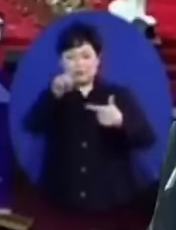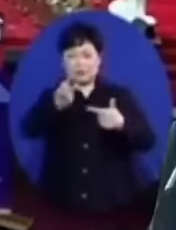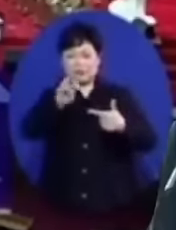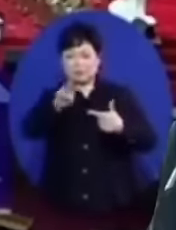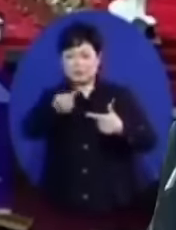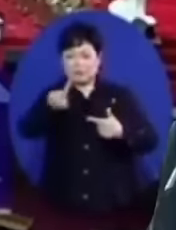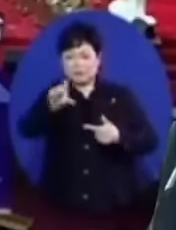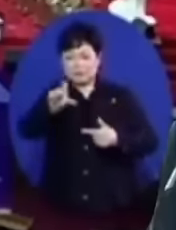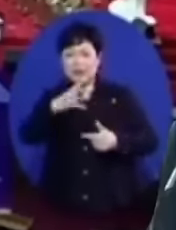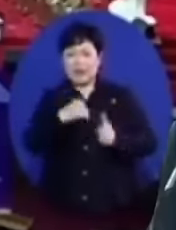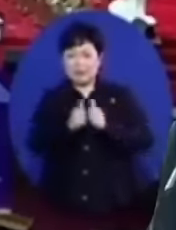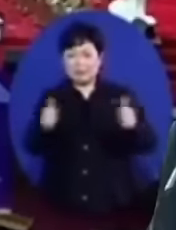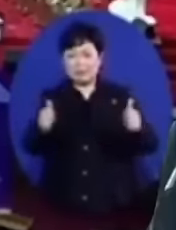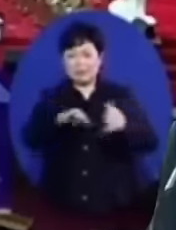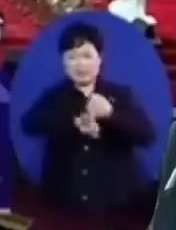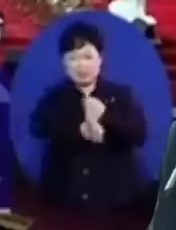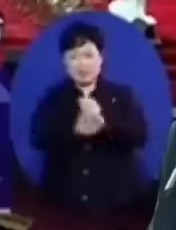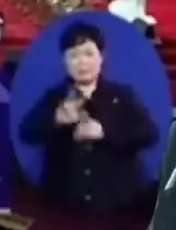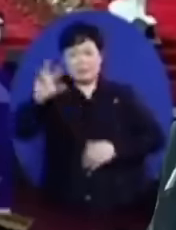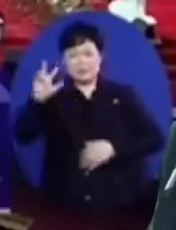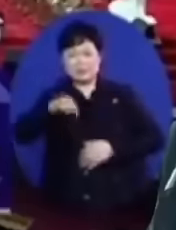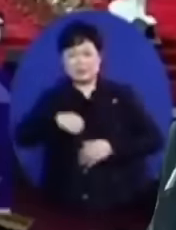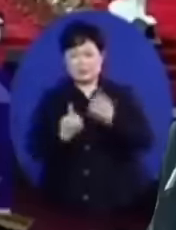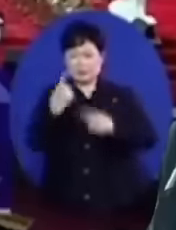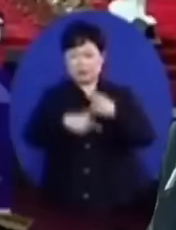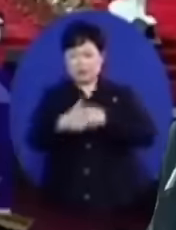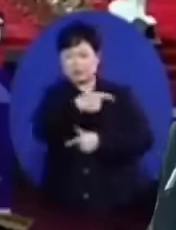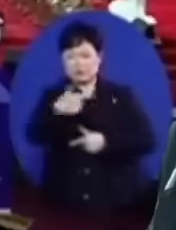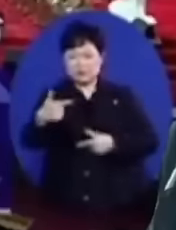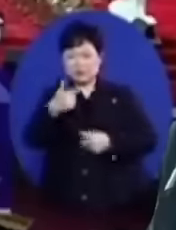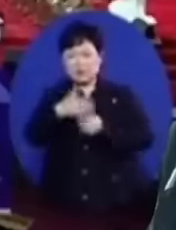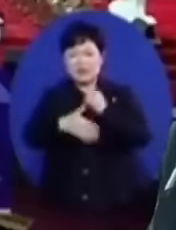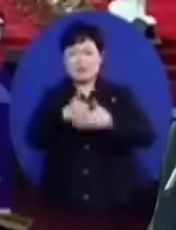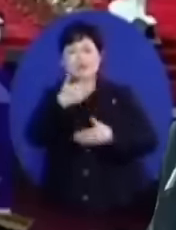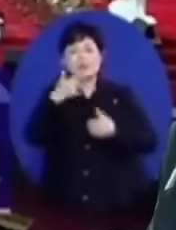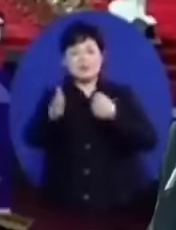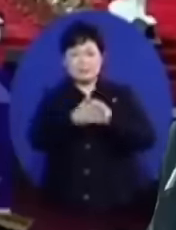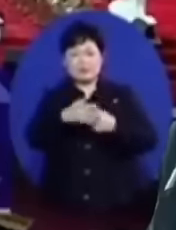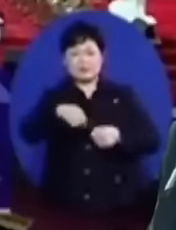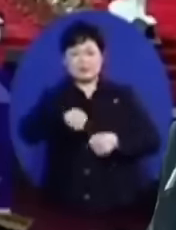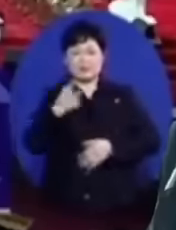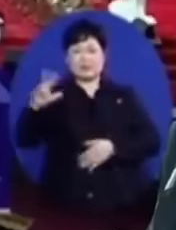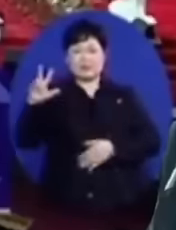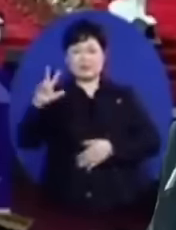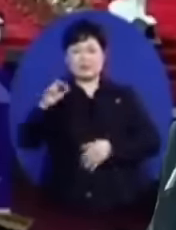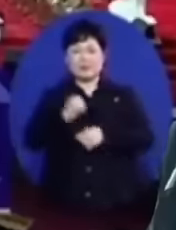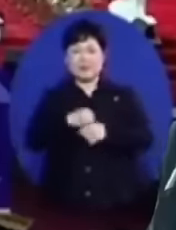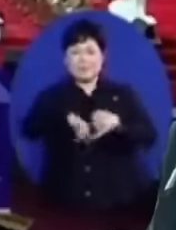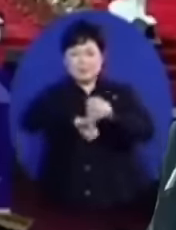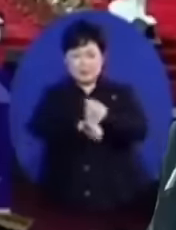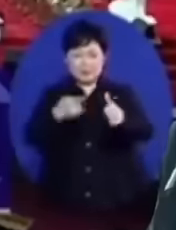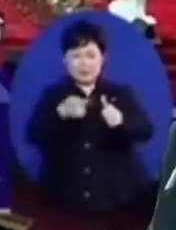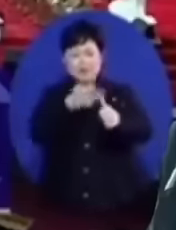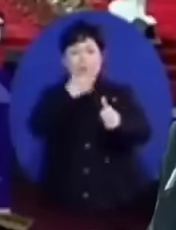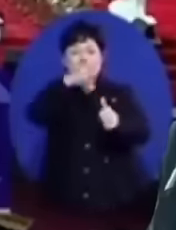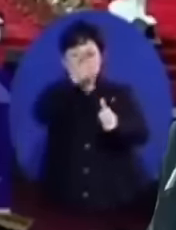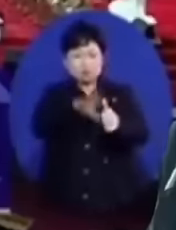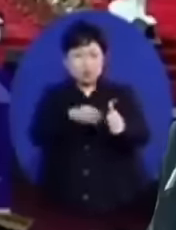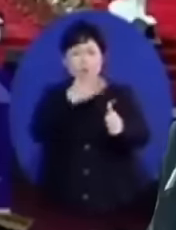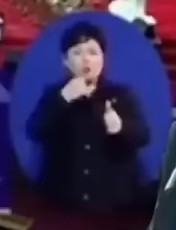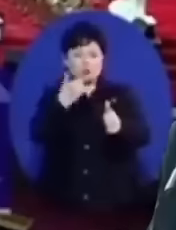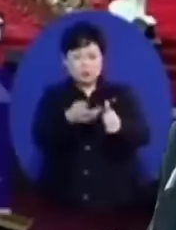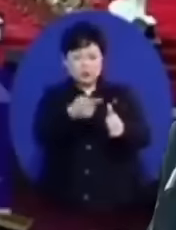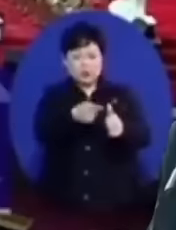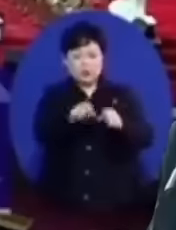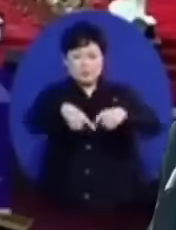약속하실 때 가리켜 맹세할 자가 자기보다 더 큰 이가 없으므로 자기를 가리켜 맹세하여 이르시되 내가 반드시 너에게 복주고 복주며